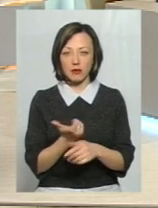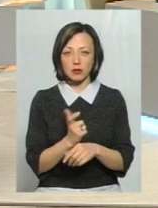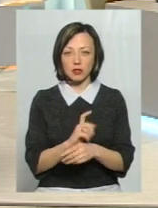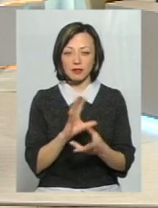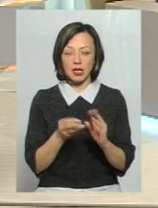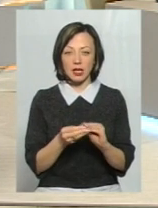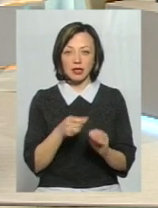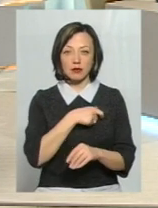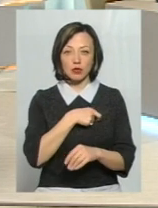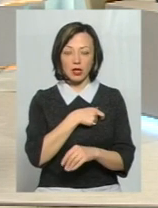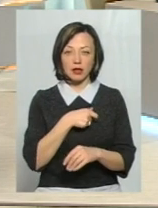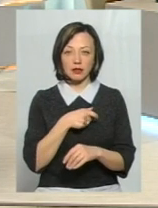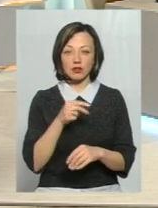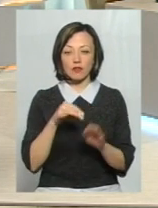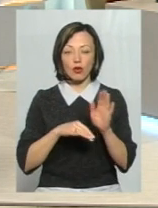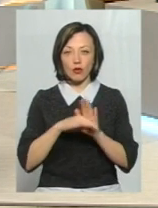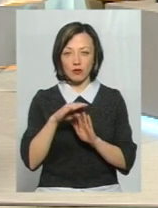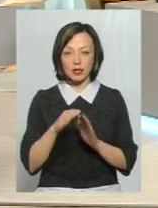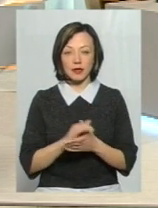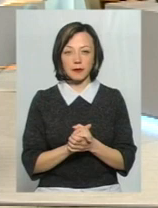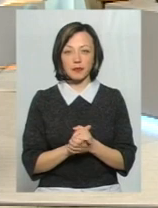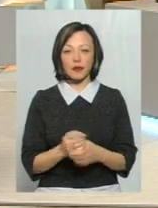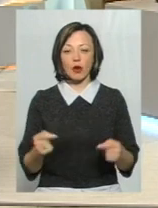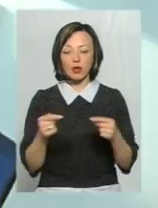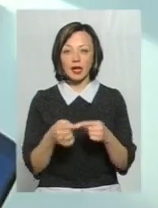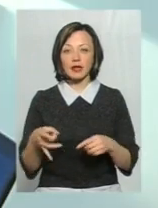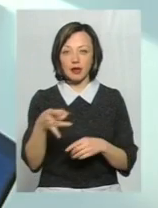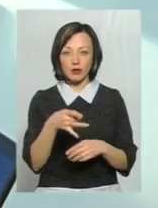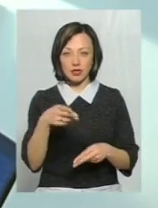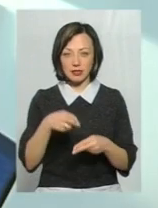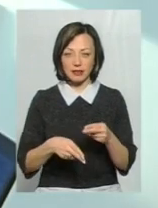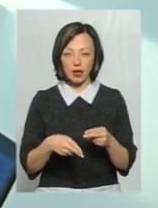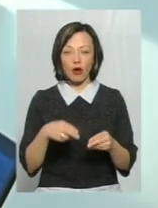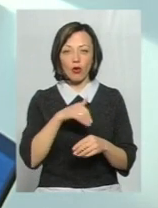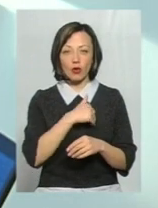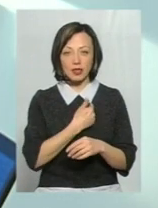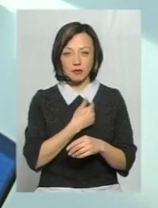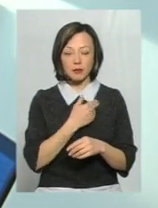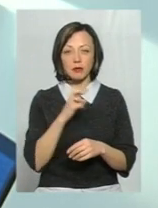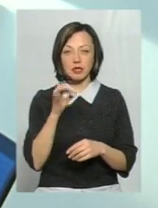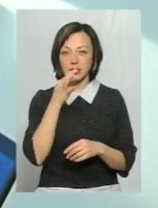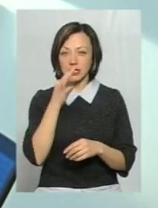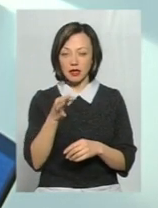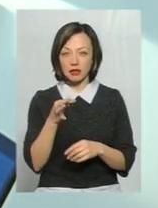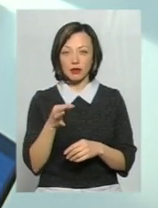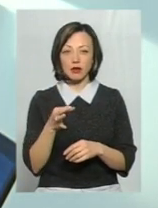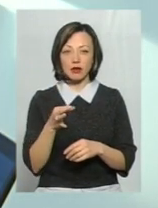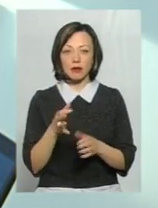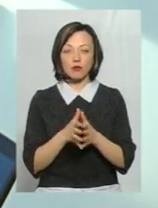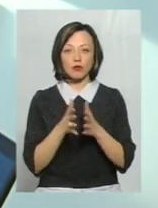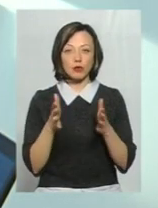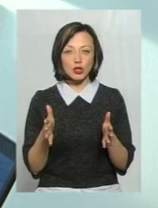взагалі депутатів обласної ради чи Верховної ради, які території. Можете навести конкретні райони на завершення? Я хотів би сказати, що, ну, безумовно,